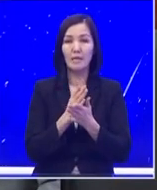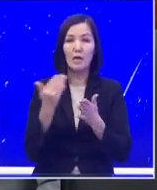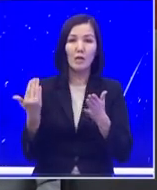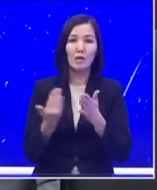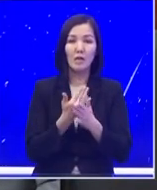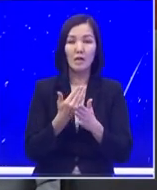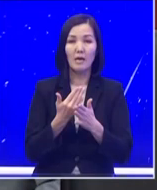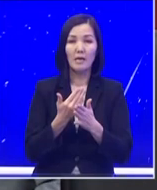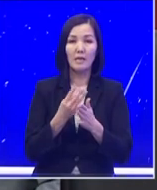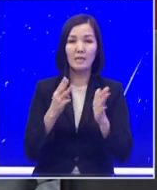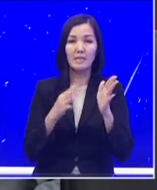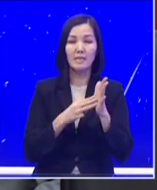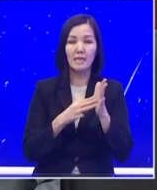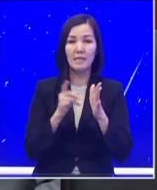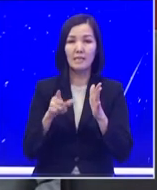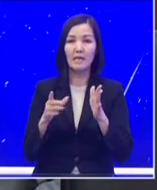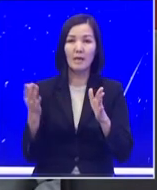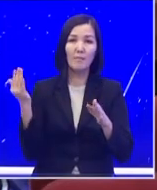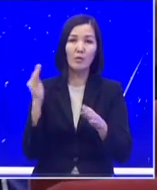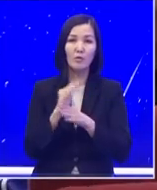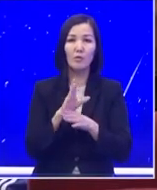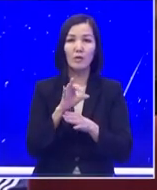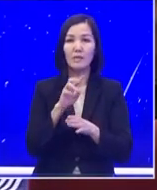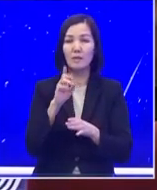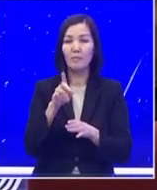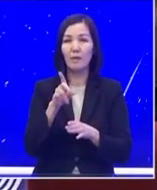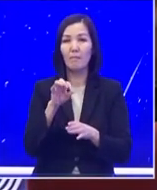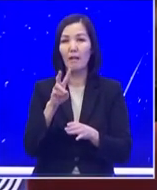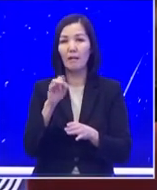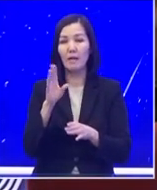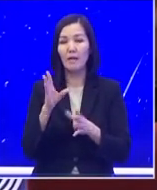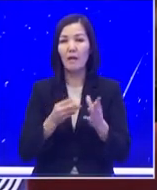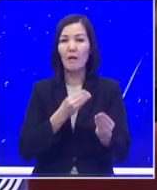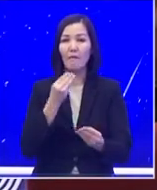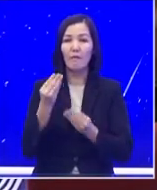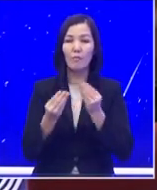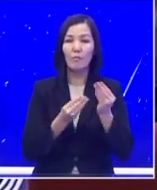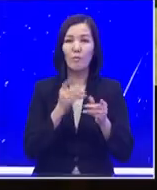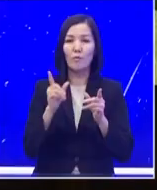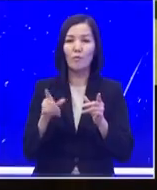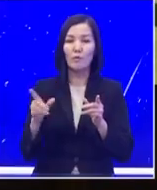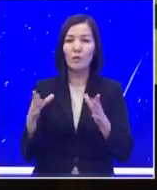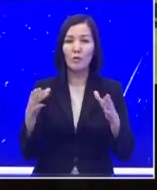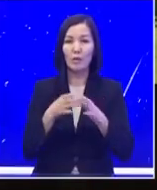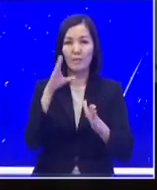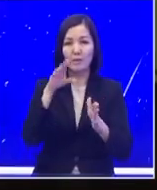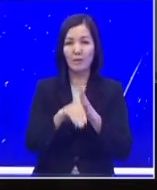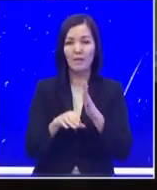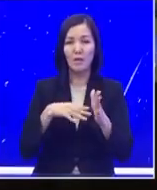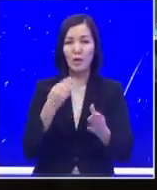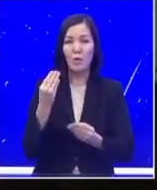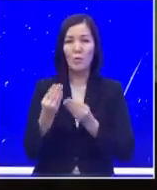жаңалық құрама 8 адаммен толыққан. Сербия, Беларусь, болгариялық футболшылар жетісудың сабында. Алдағы үлкен маусым қарсаңында